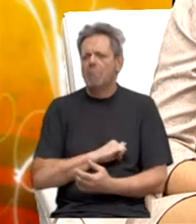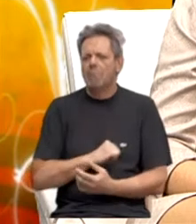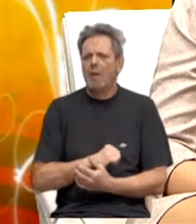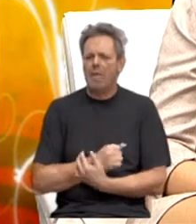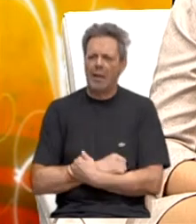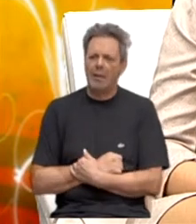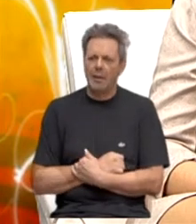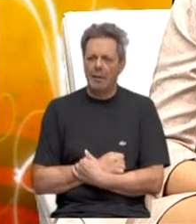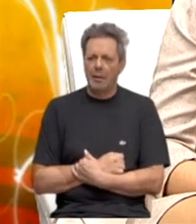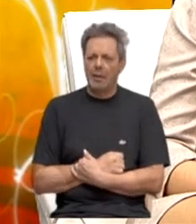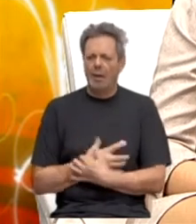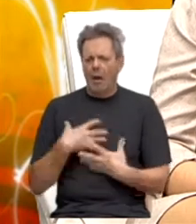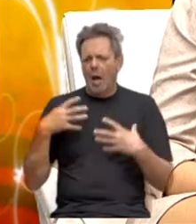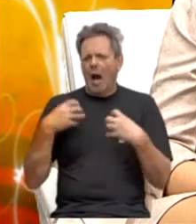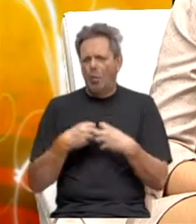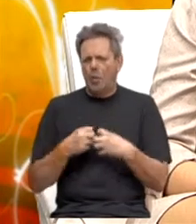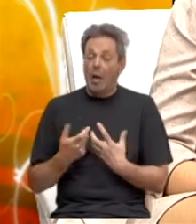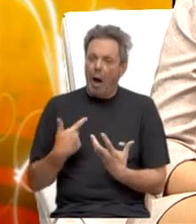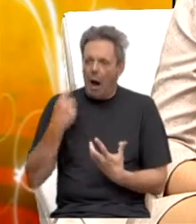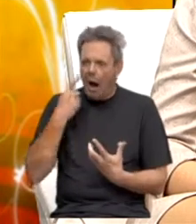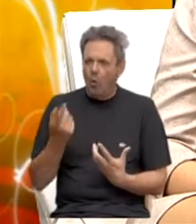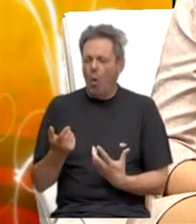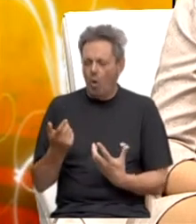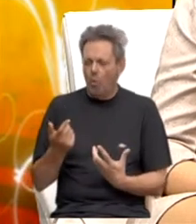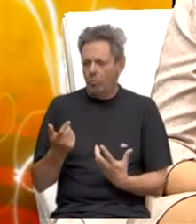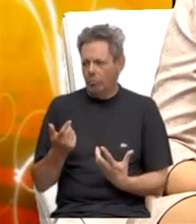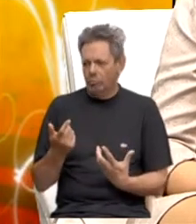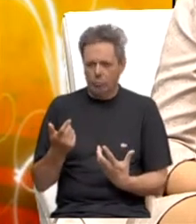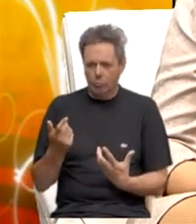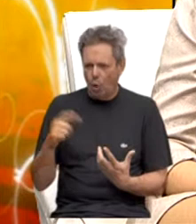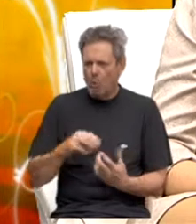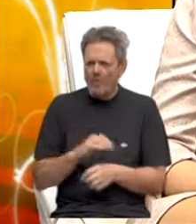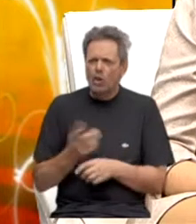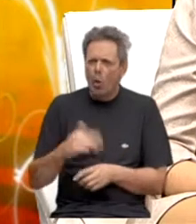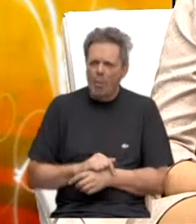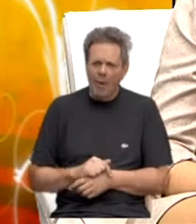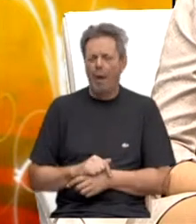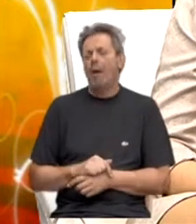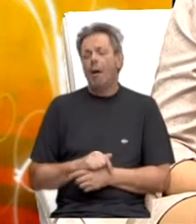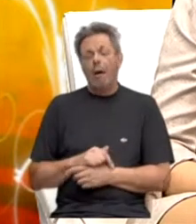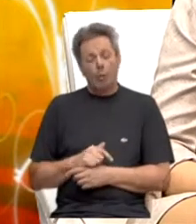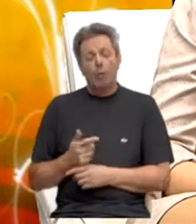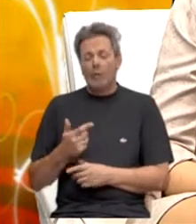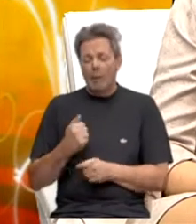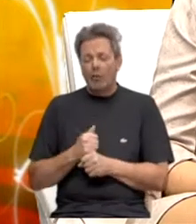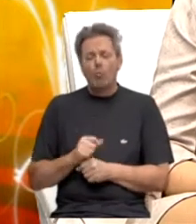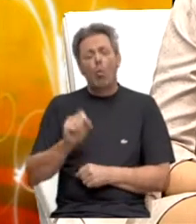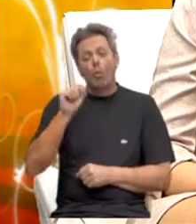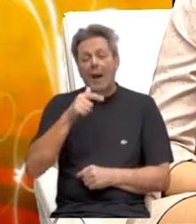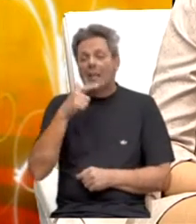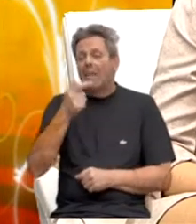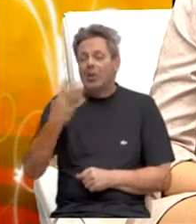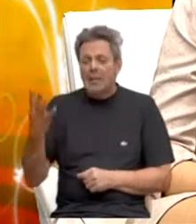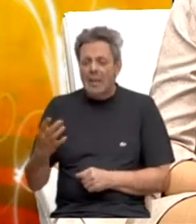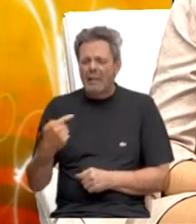miokarda. Dakle, pacijent što prije dođe, mi djelujemo unutar 12 sata, hoćemo unutar 24 sata ako on još ima bolove. Ali idealno je ono čemu